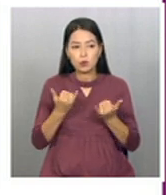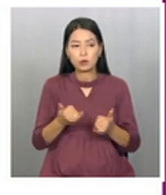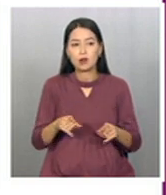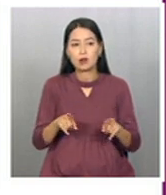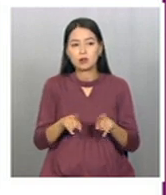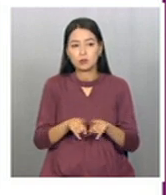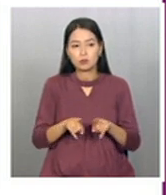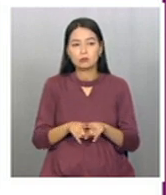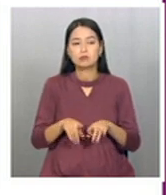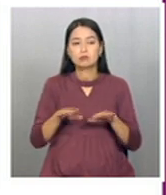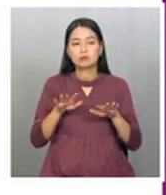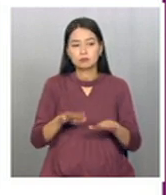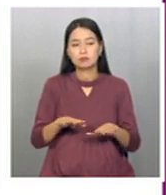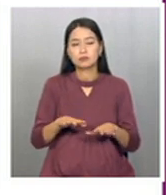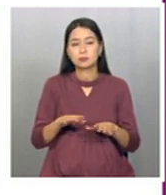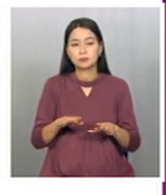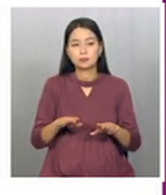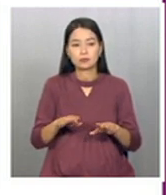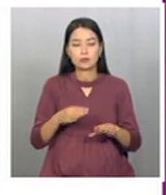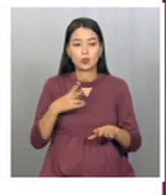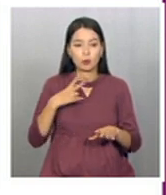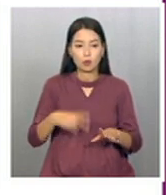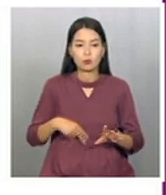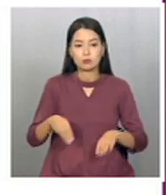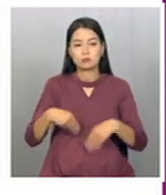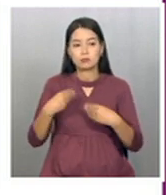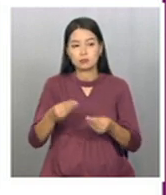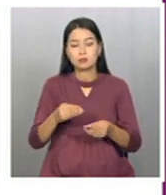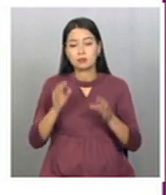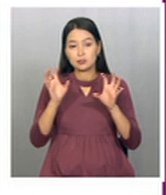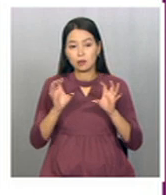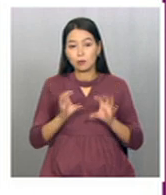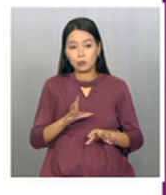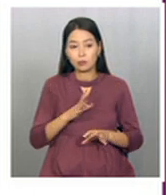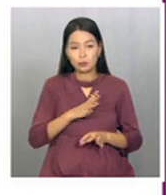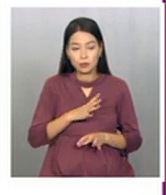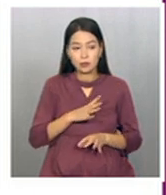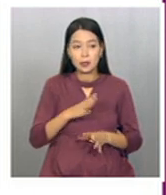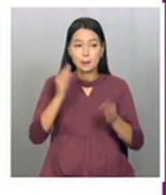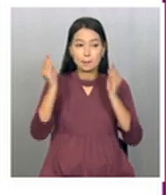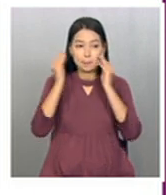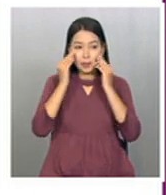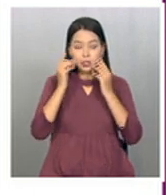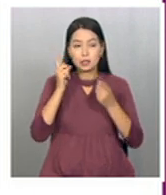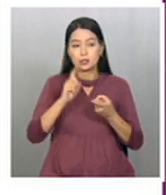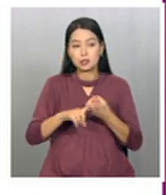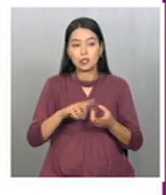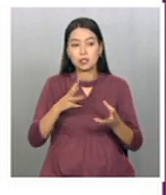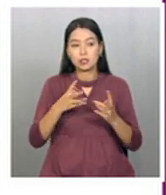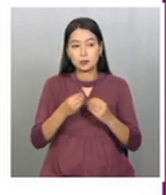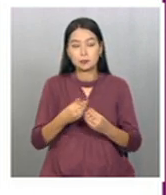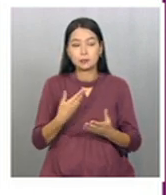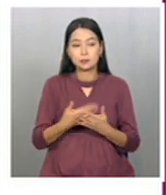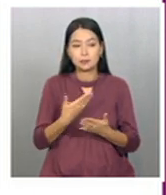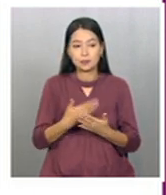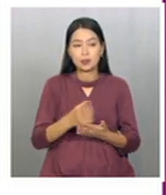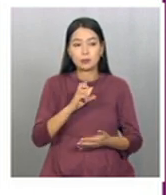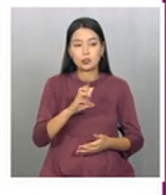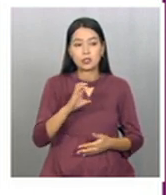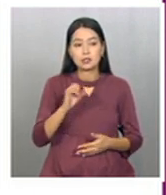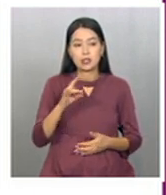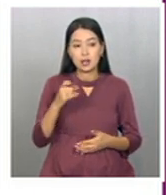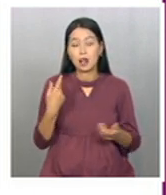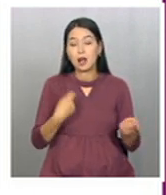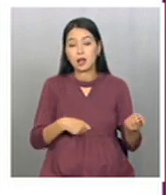жазылды. Енді осы пікірге аргумент келтіру керек. Пікірге қатысты аргумент. Мысалы, Біржан Сара